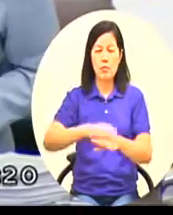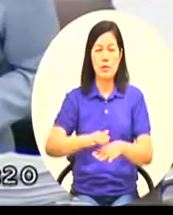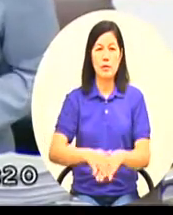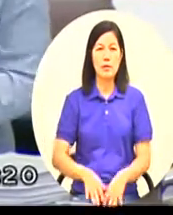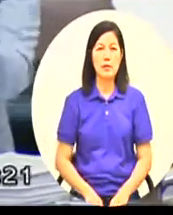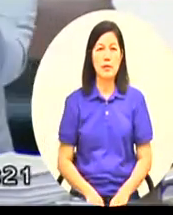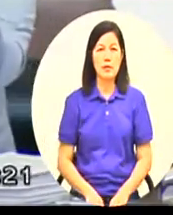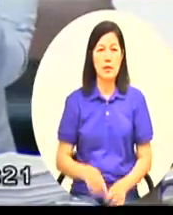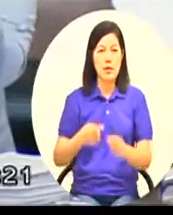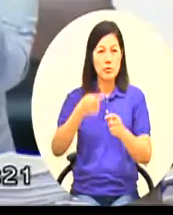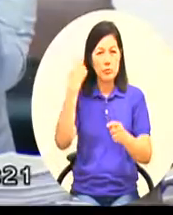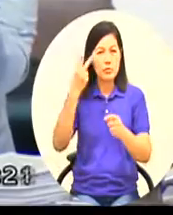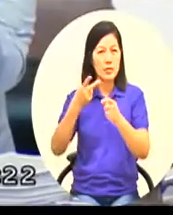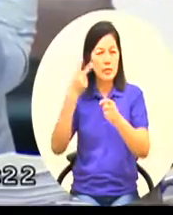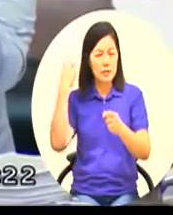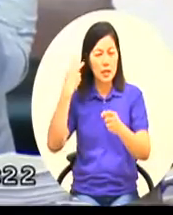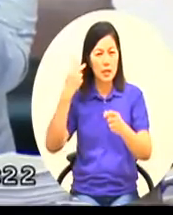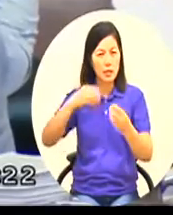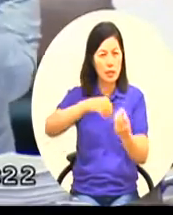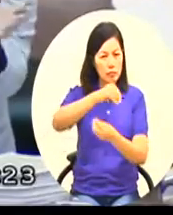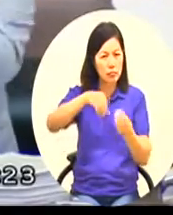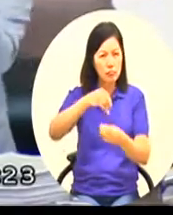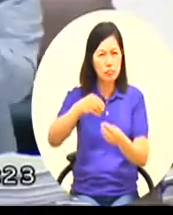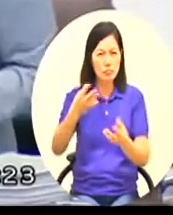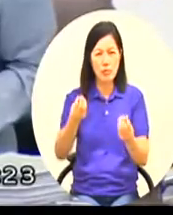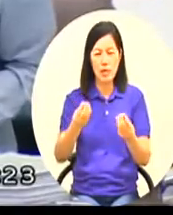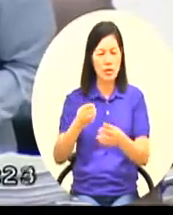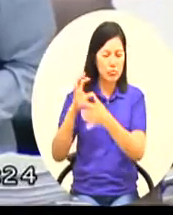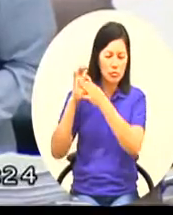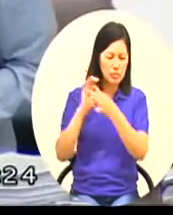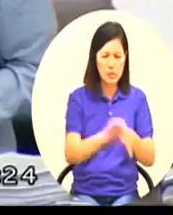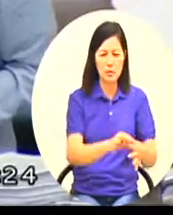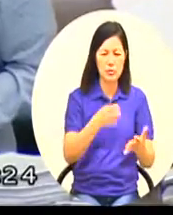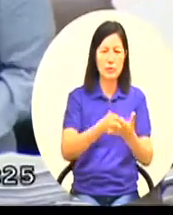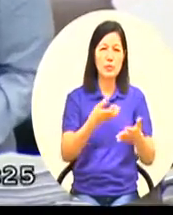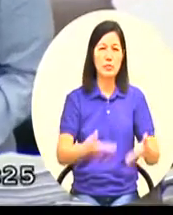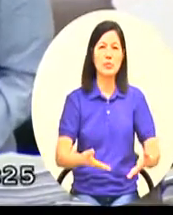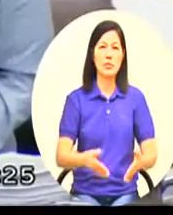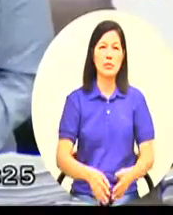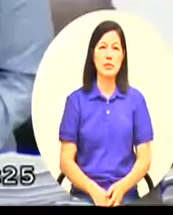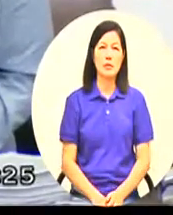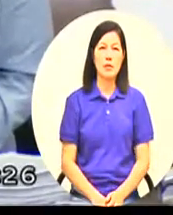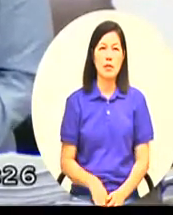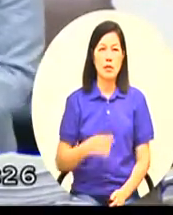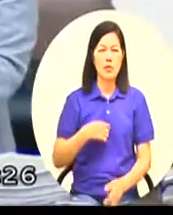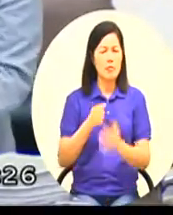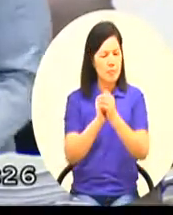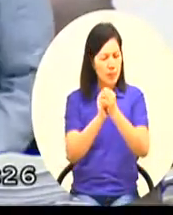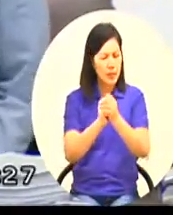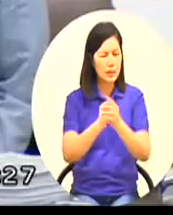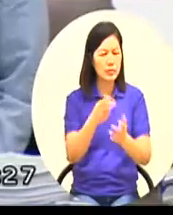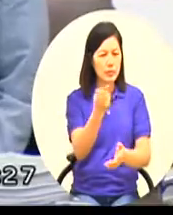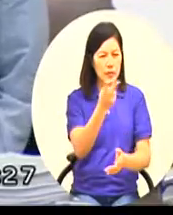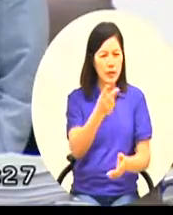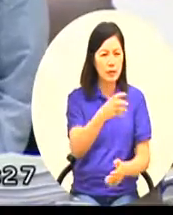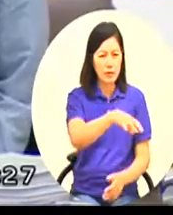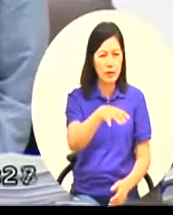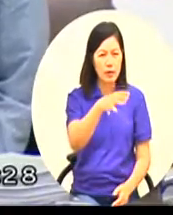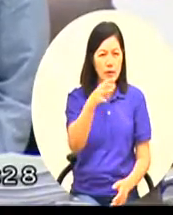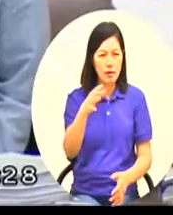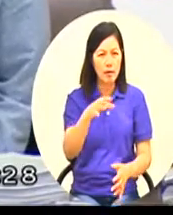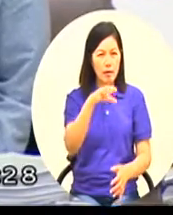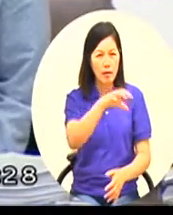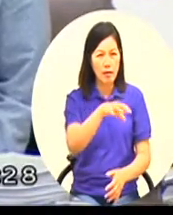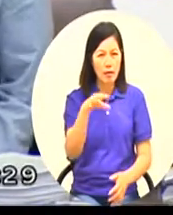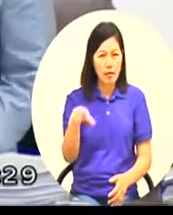跟前年好像也没有什么周期性的问题，就是一直延续很严重。所以我想要拜托我们的两位局长能够